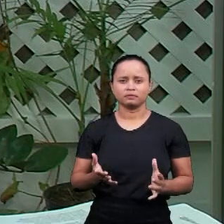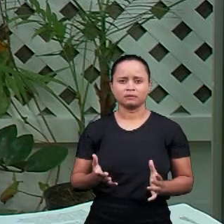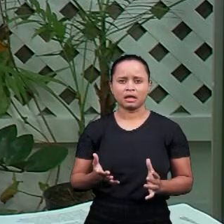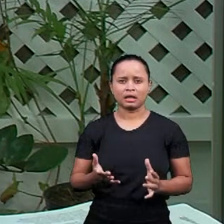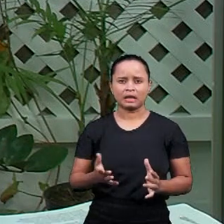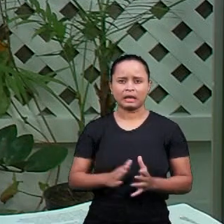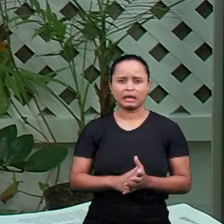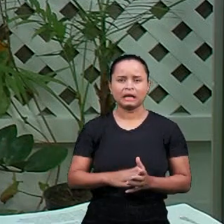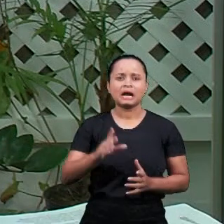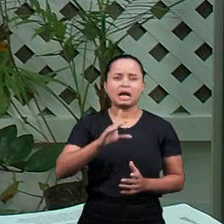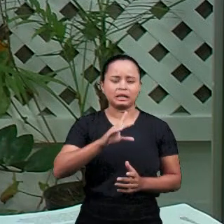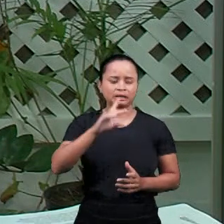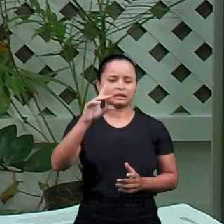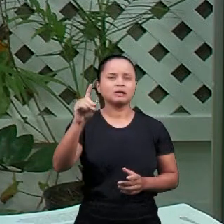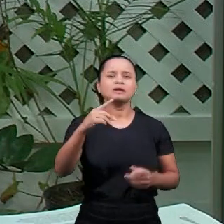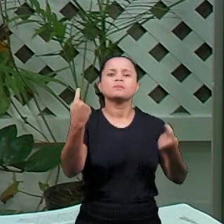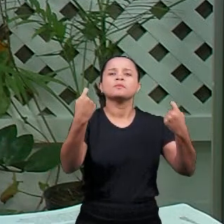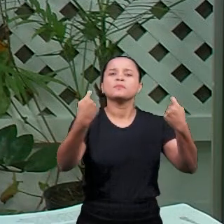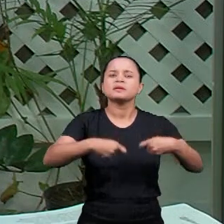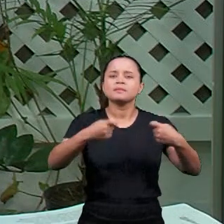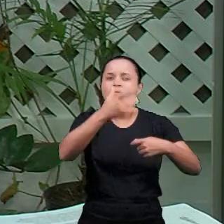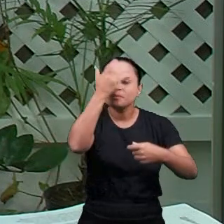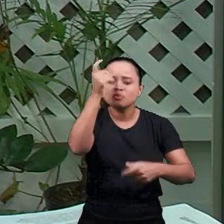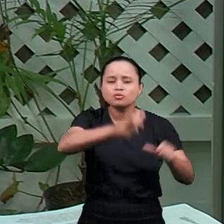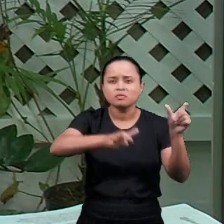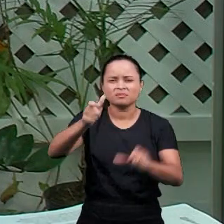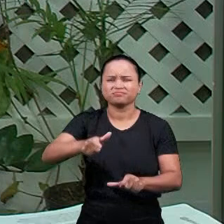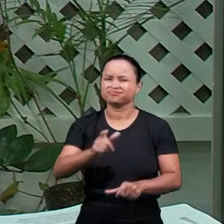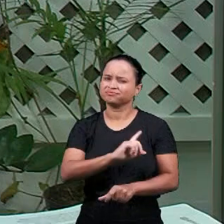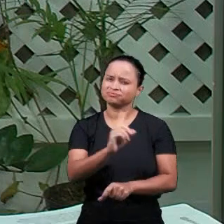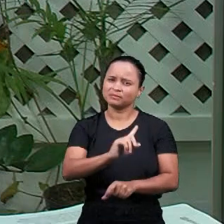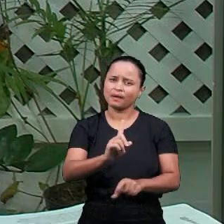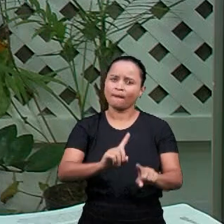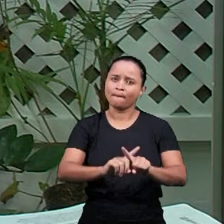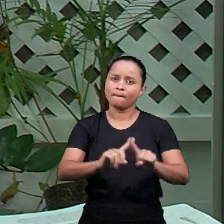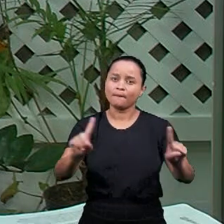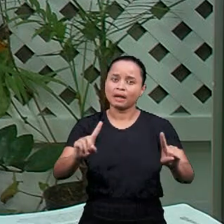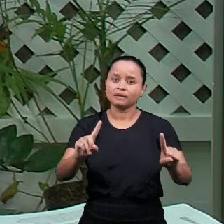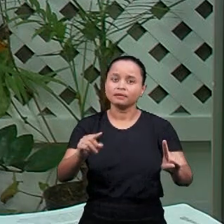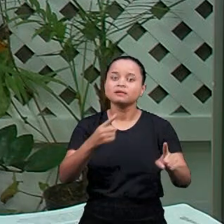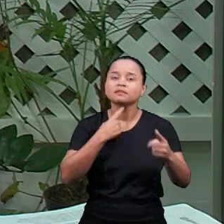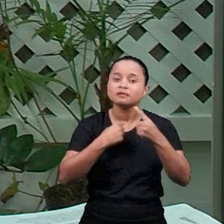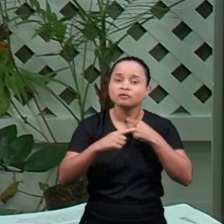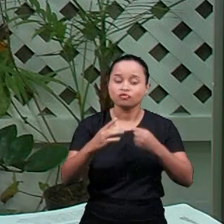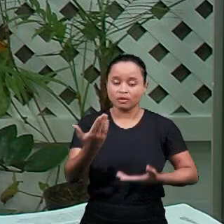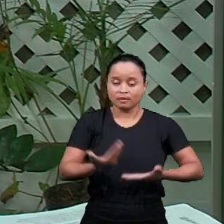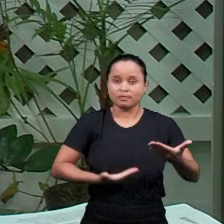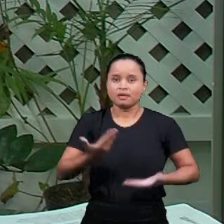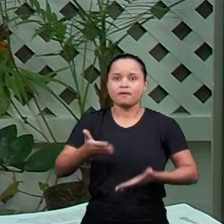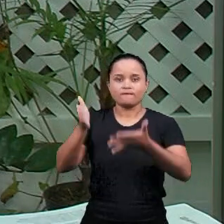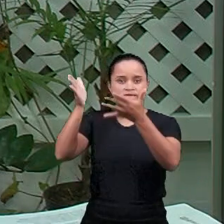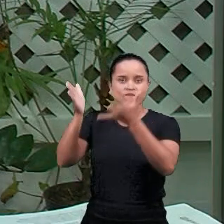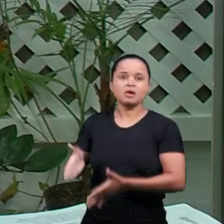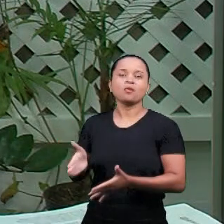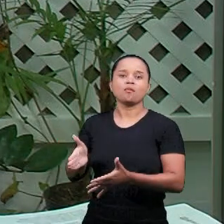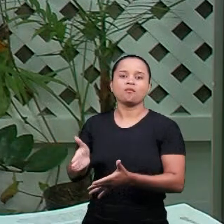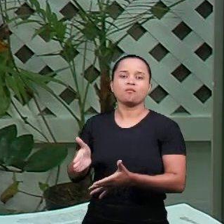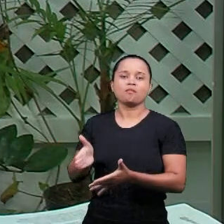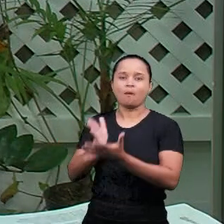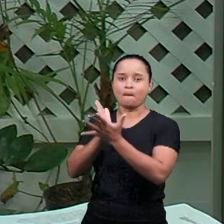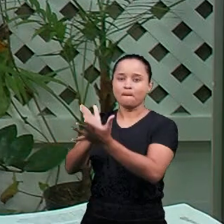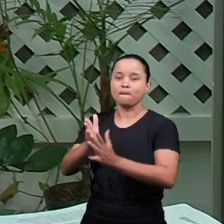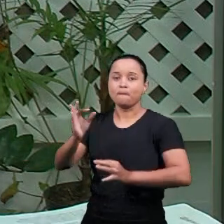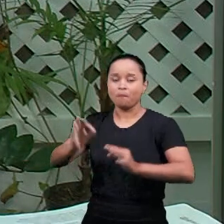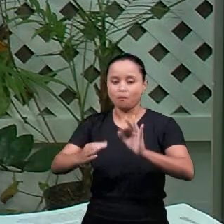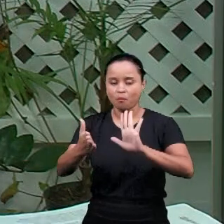Le choix, donc Dieu il ne choisit pas comme ça, il n'a pas besoin des hommes, il veut des serviteurs fidèles au projet, à son